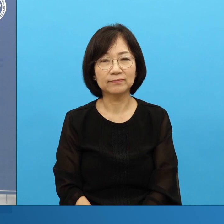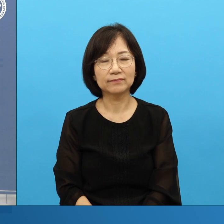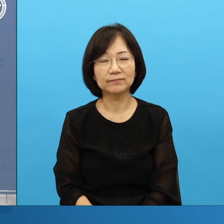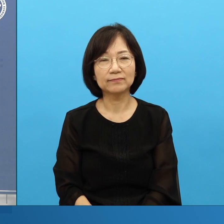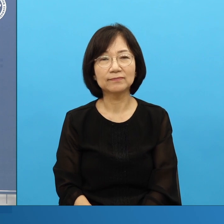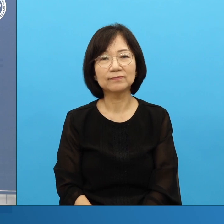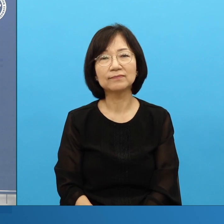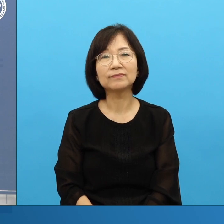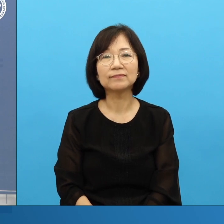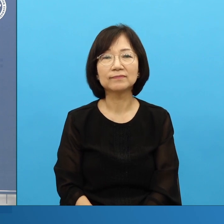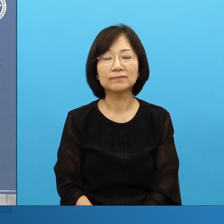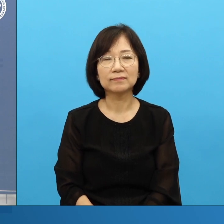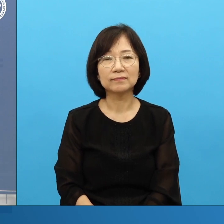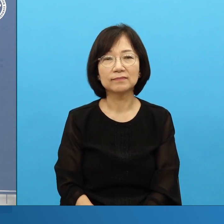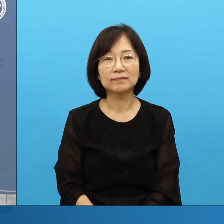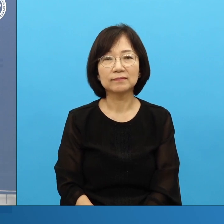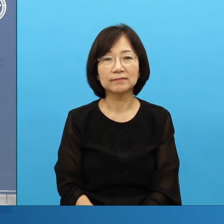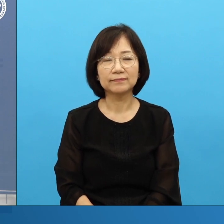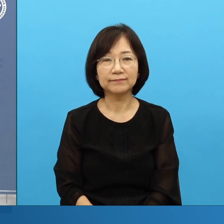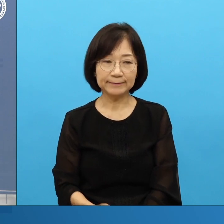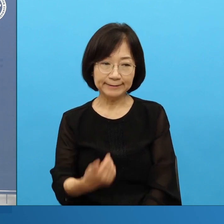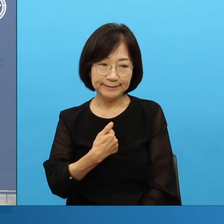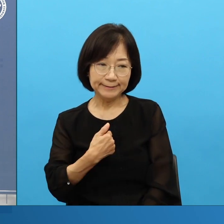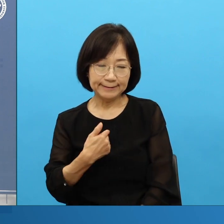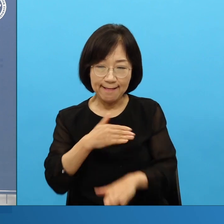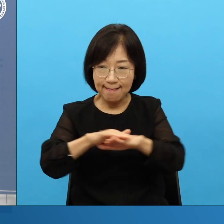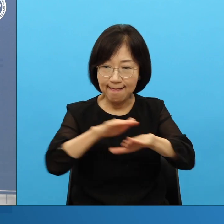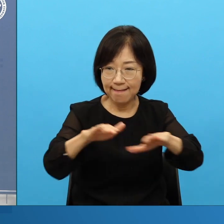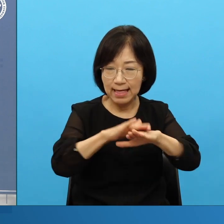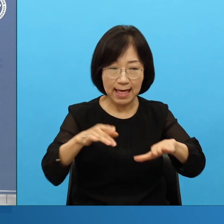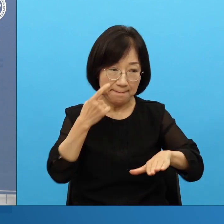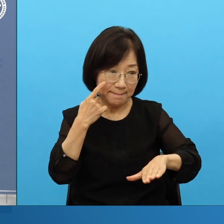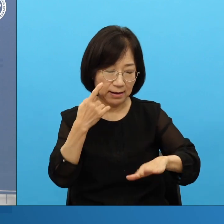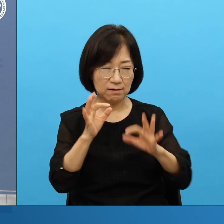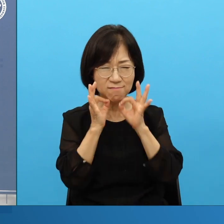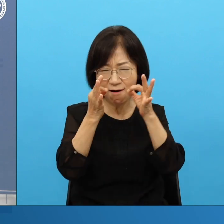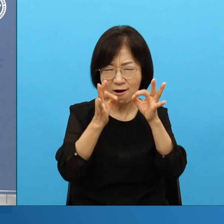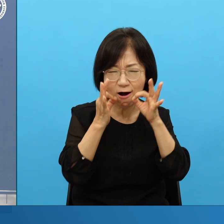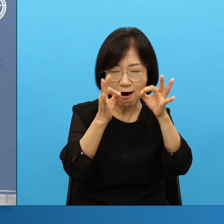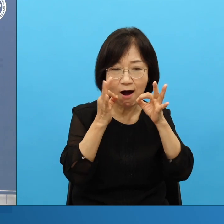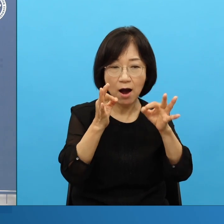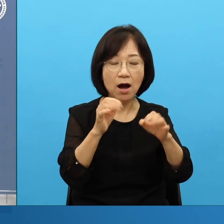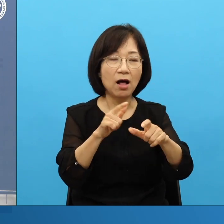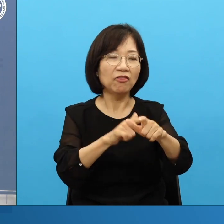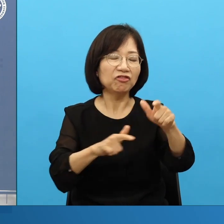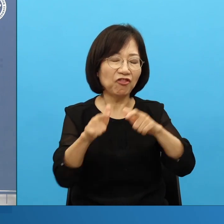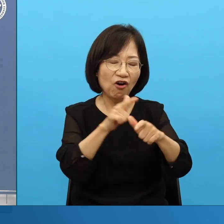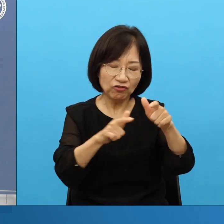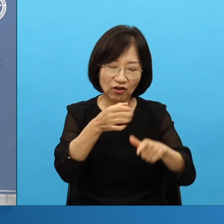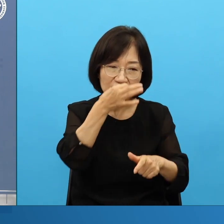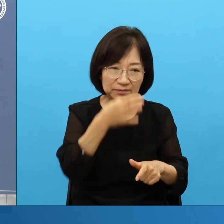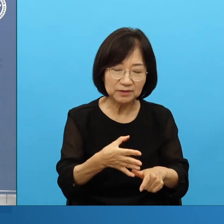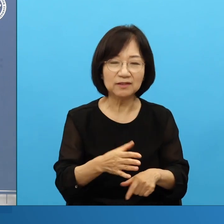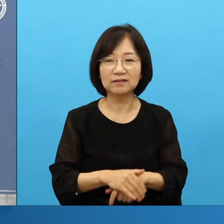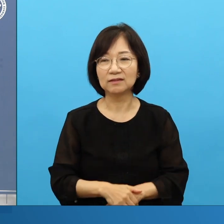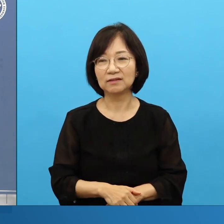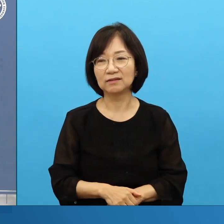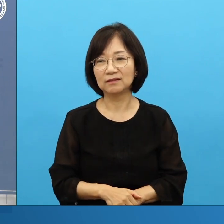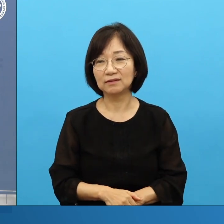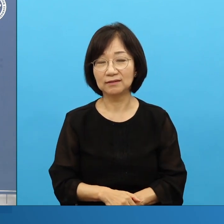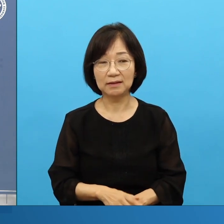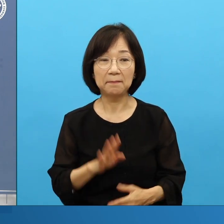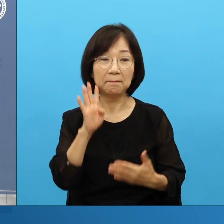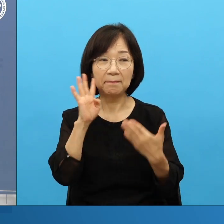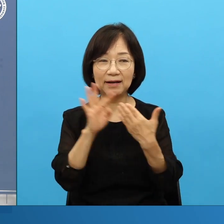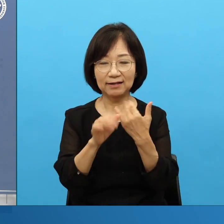strongholds are demolished. 그리고 여러분이 하려고 하면요 더 어려워져요. But if you try to do something, it's going to be even more difficult. 자 남편이 이상하다. Let's say that your 영적